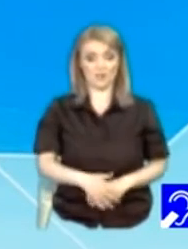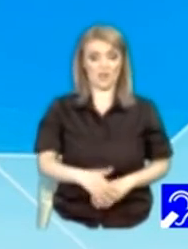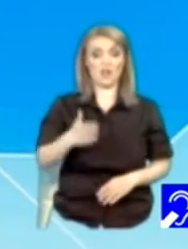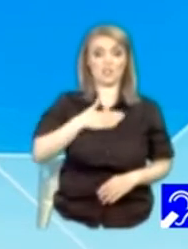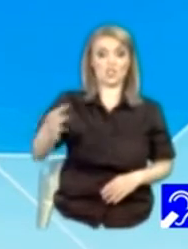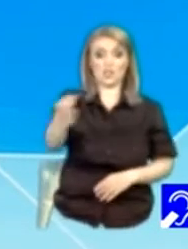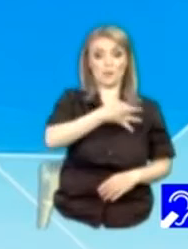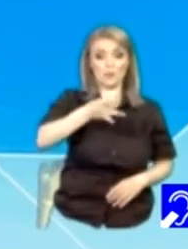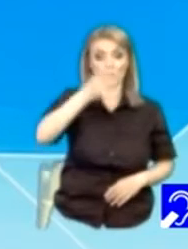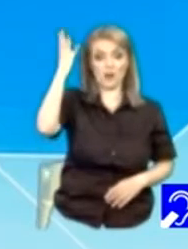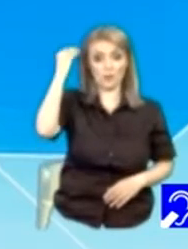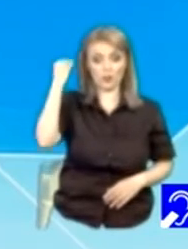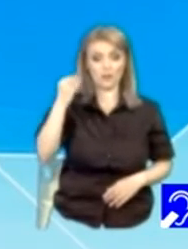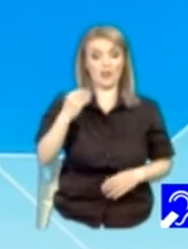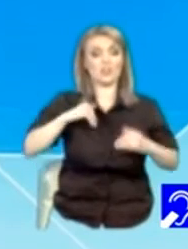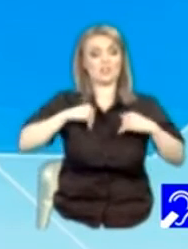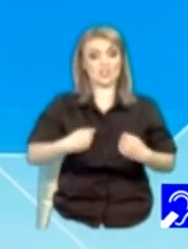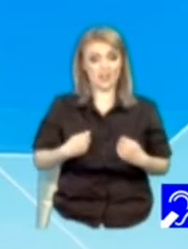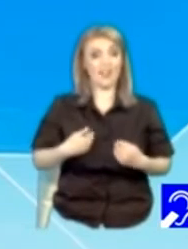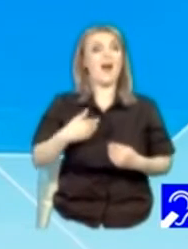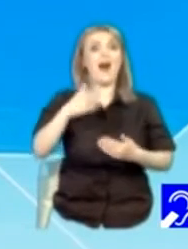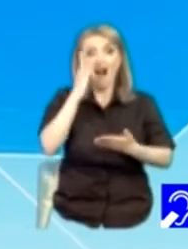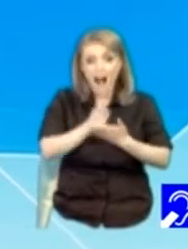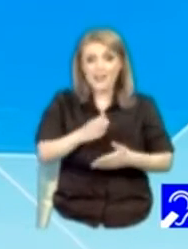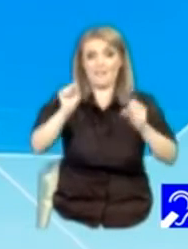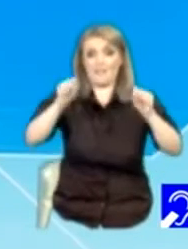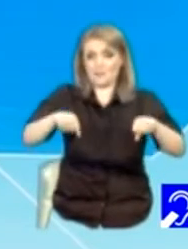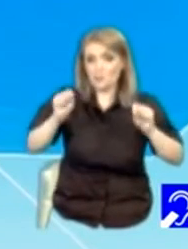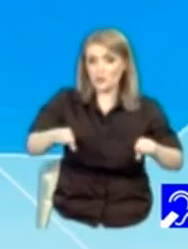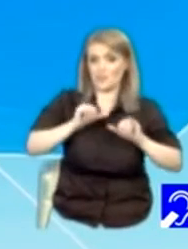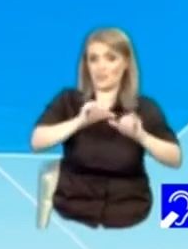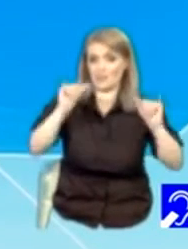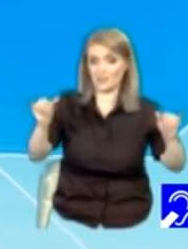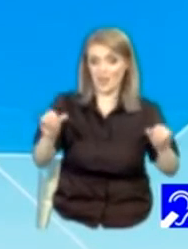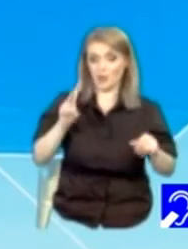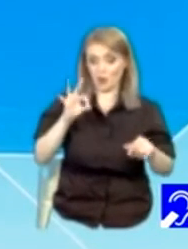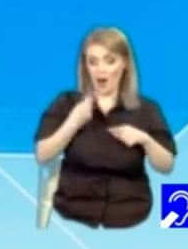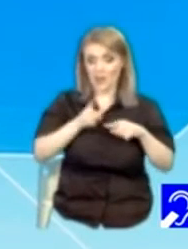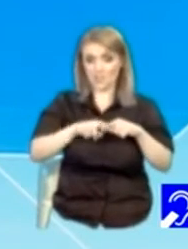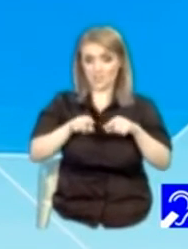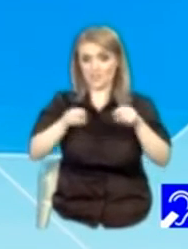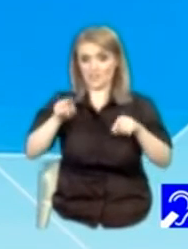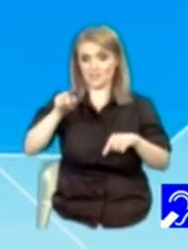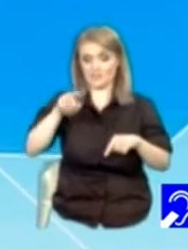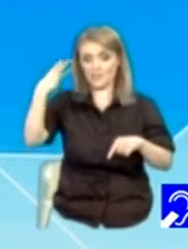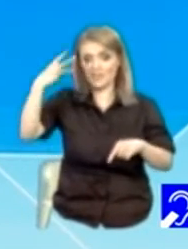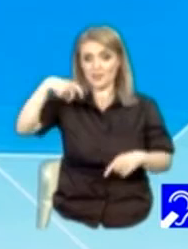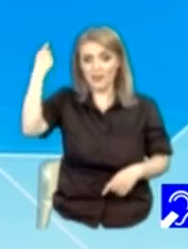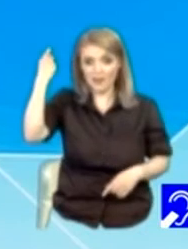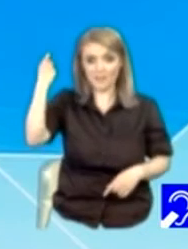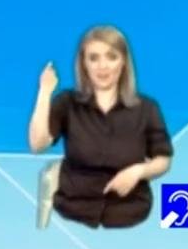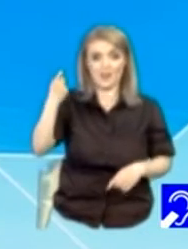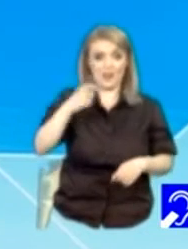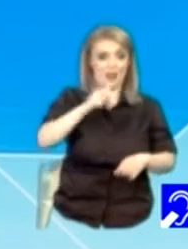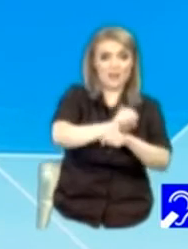regret, potențialul care poate să dezvolte acest stat, care de 30 de ani încă există aici, pe acest tărâm,